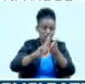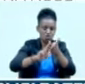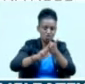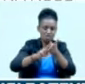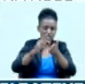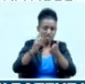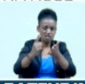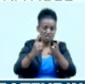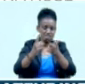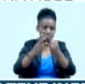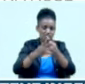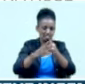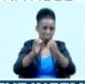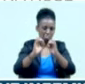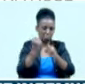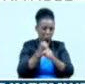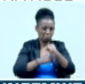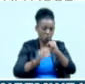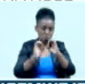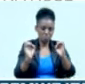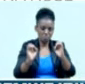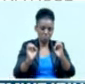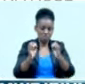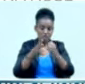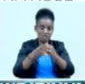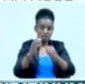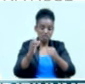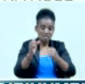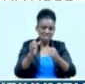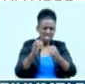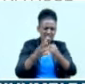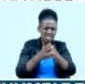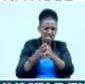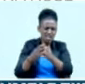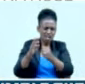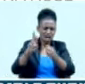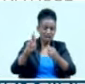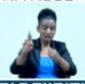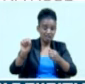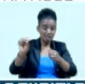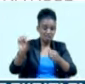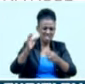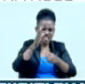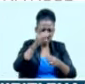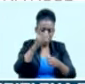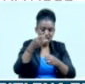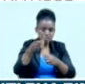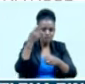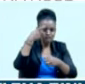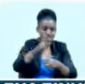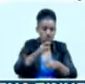naho 190 ntibikora. 59 byahagaritswe na RSSB kubera uburiganya mu